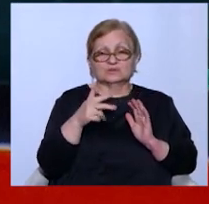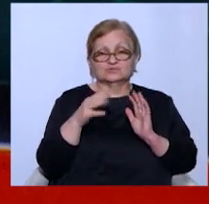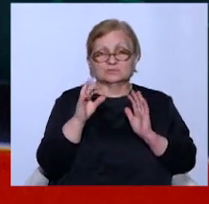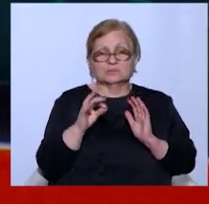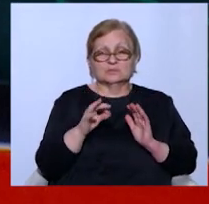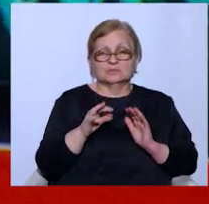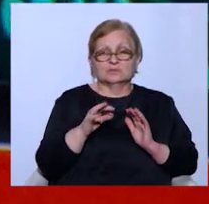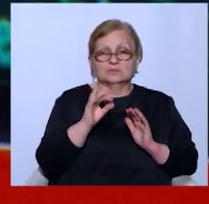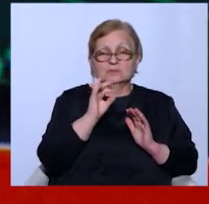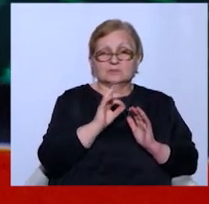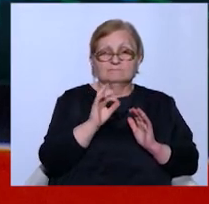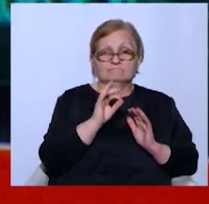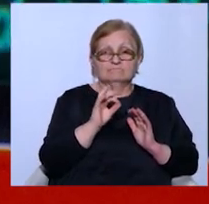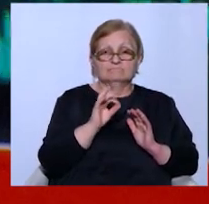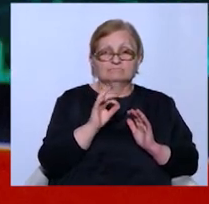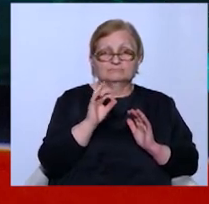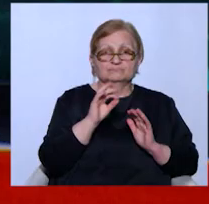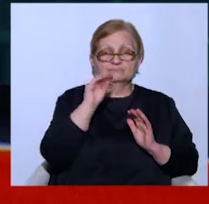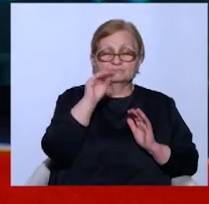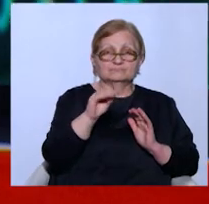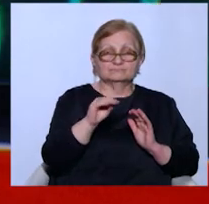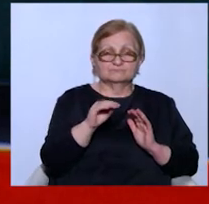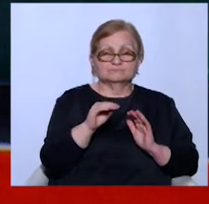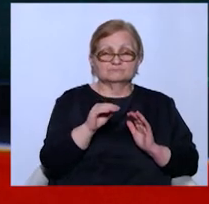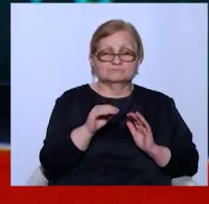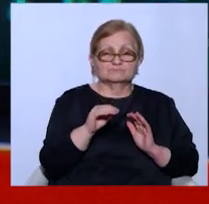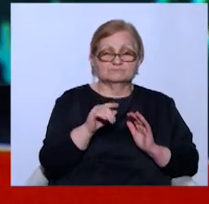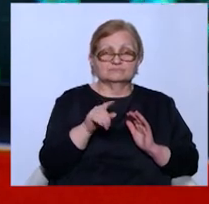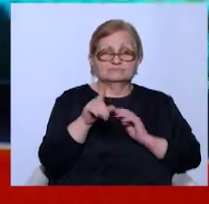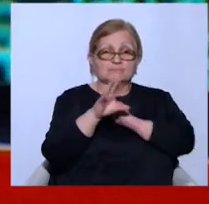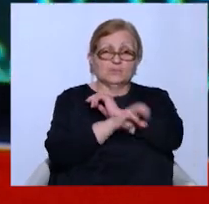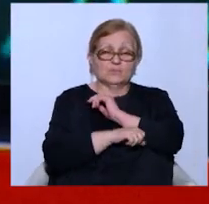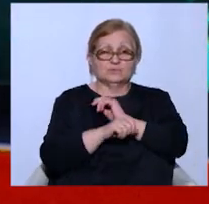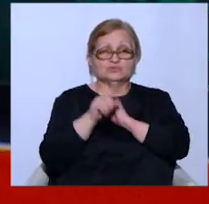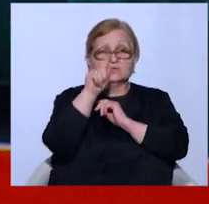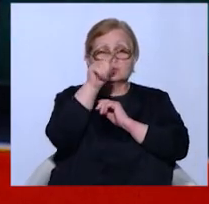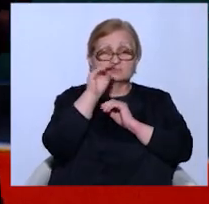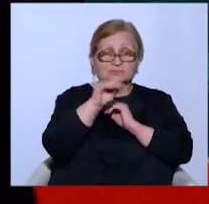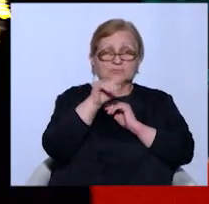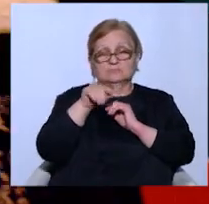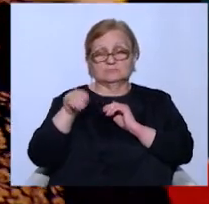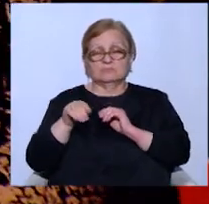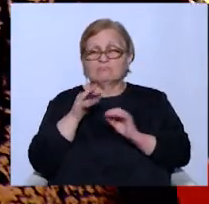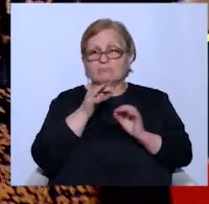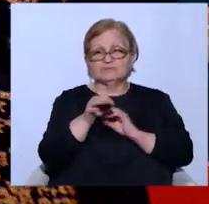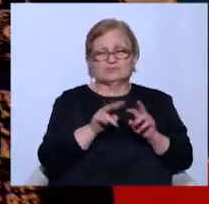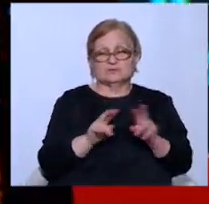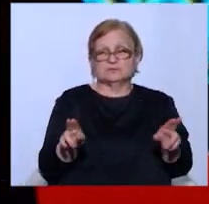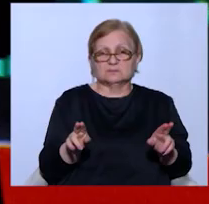25. ანუ 0-ს აი ამაში ჩავსვავ, თქვათ, თუ ბოლოს მიღებულ ჯამში, პასუხი იქნება ერთად იგივე,